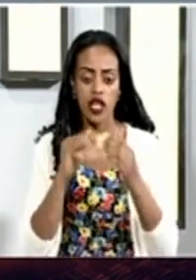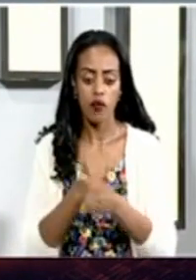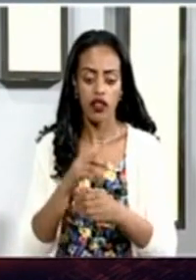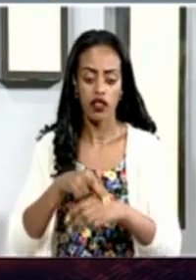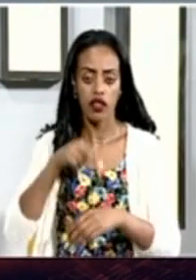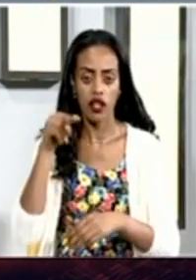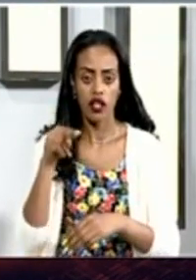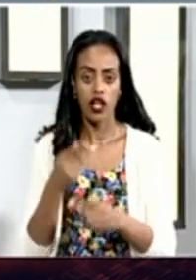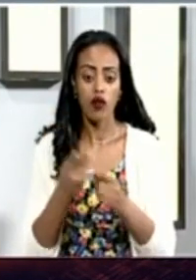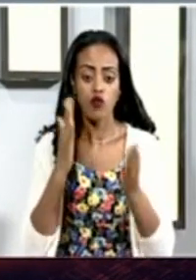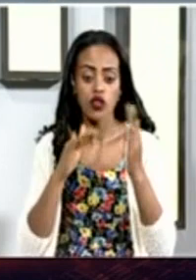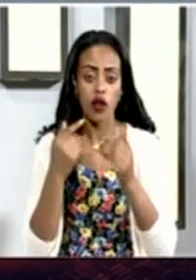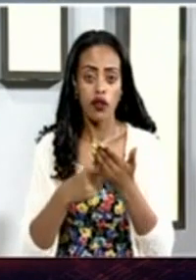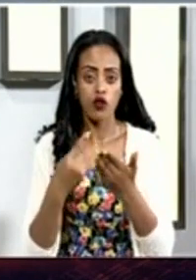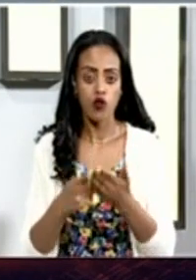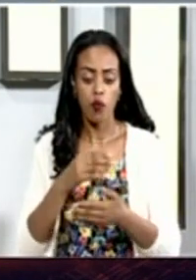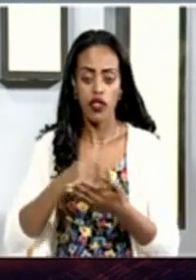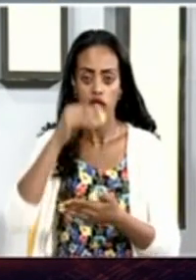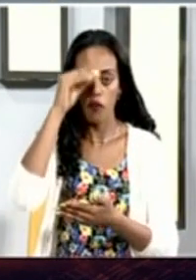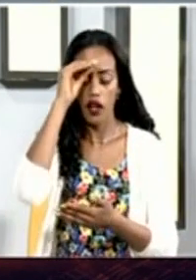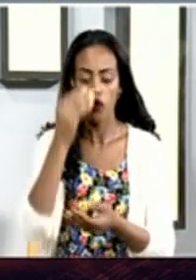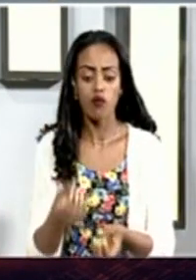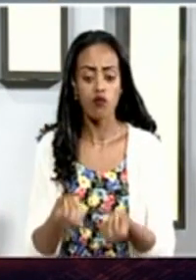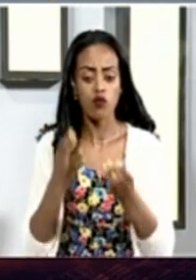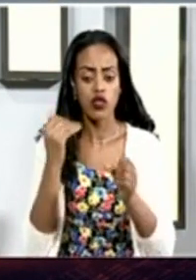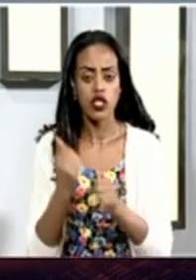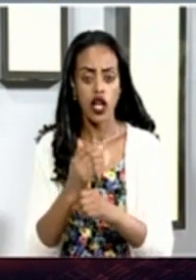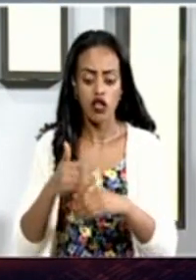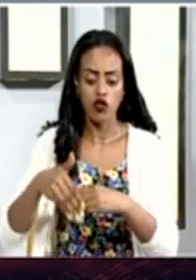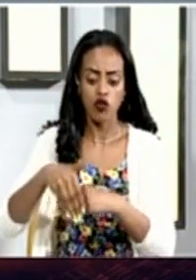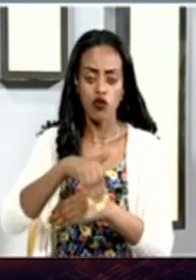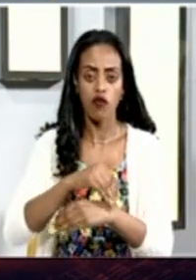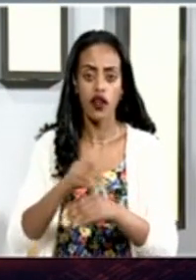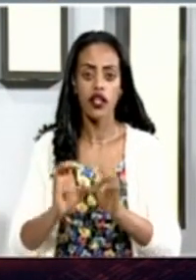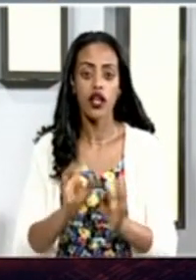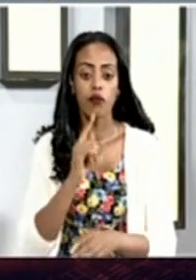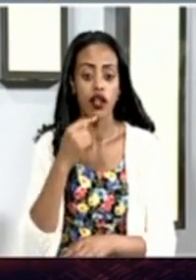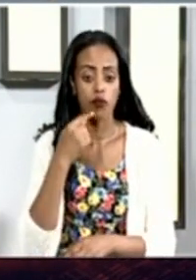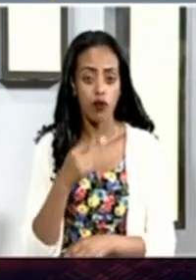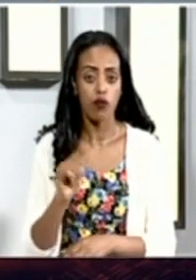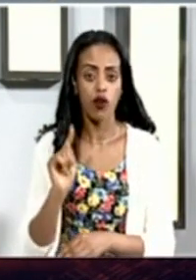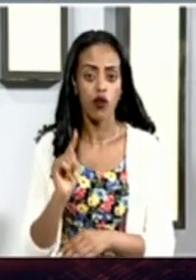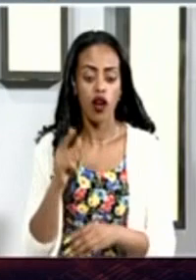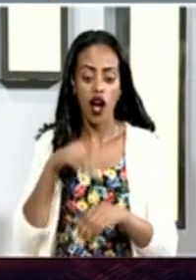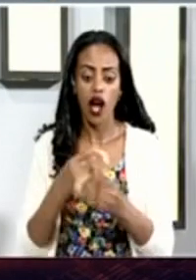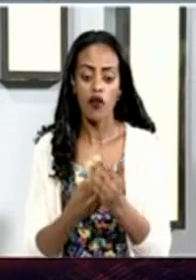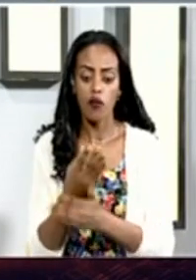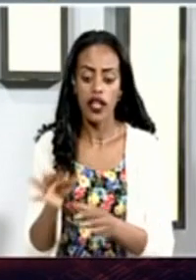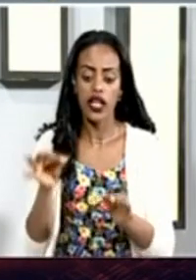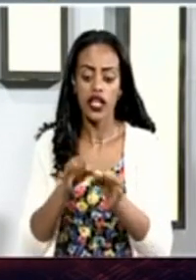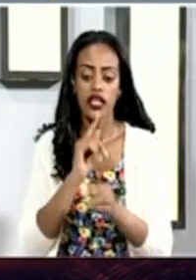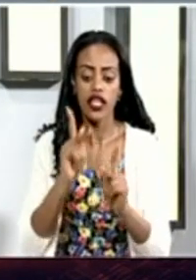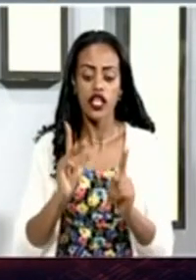يلعيلة كاوزم تساقامات يوم تماهيرة بزح سرح شفان كقبرية بموالو أنا معتك كاتت يا